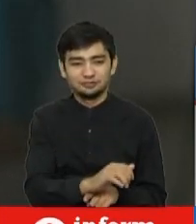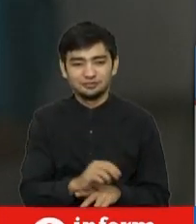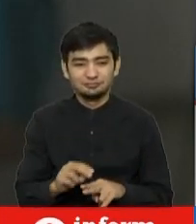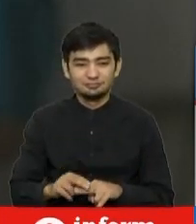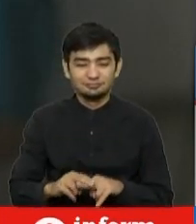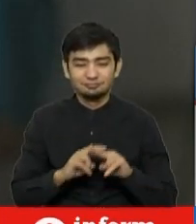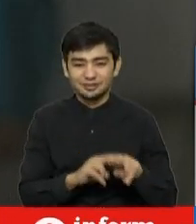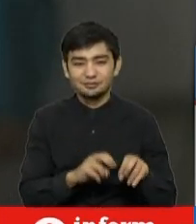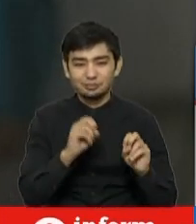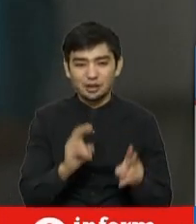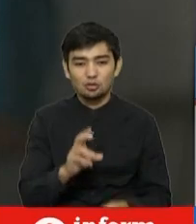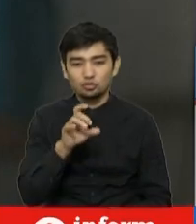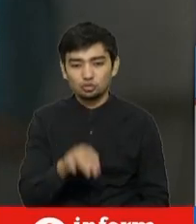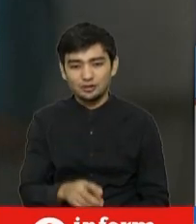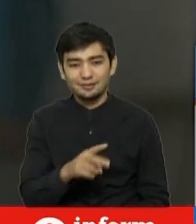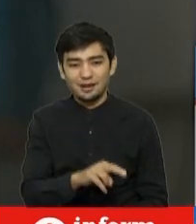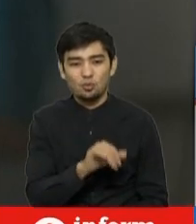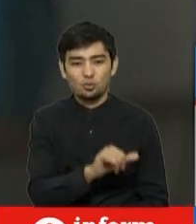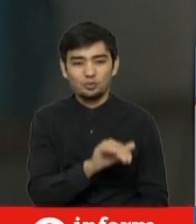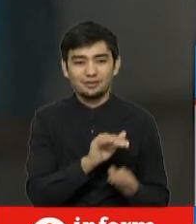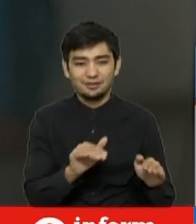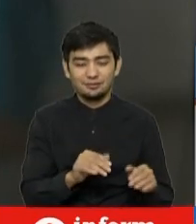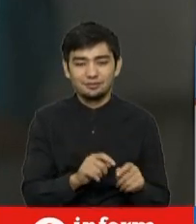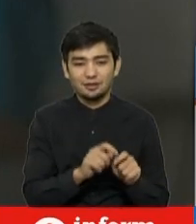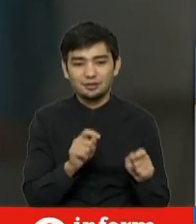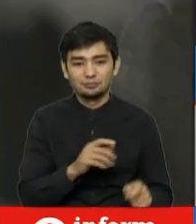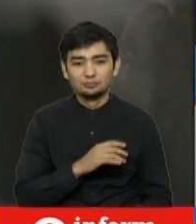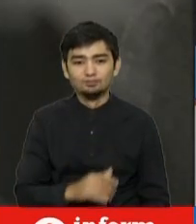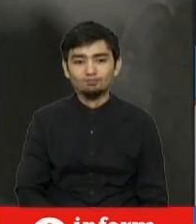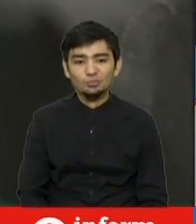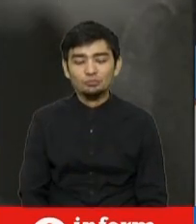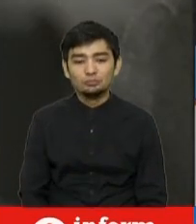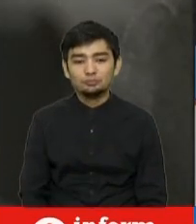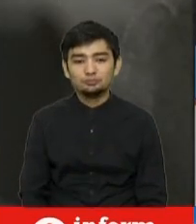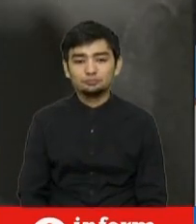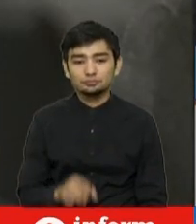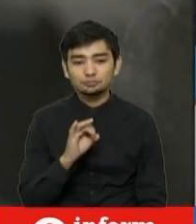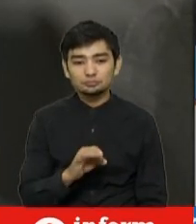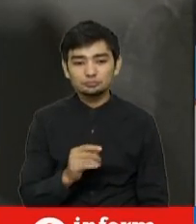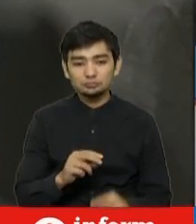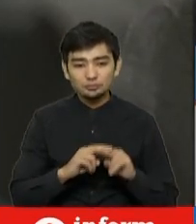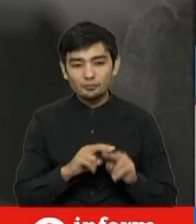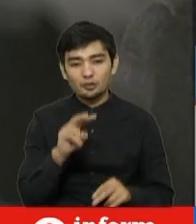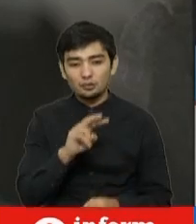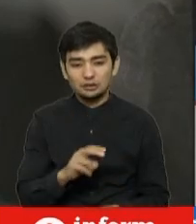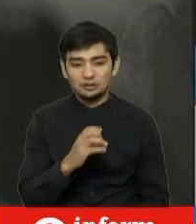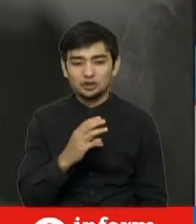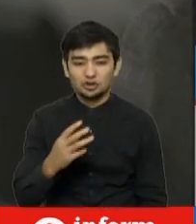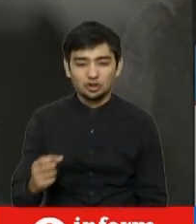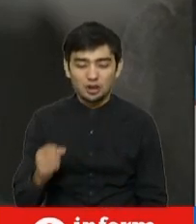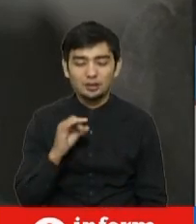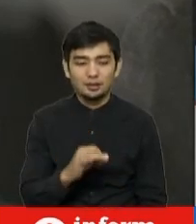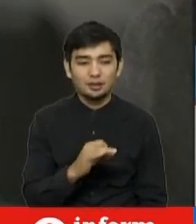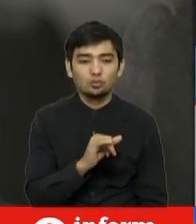на специальные счета, открытые у уполномоченного оператора. ЕНПФ осуществит перевод в долларах США, а